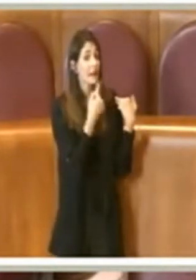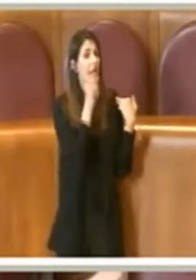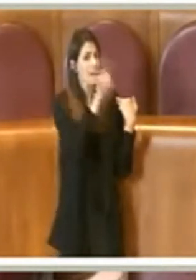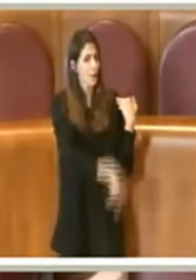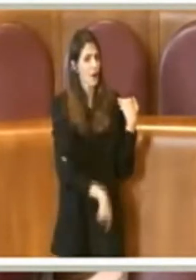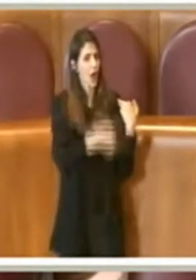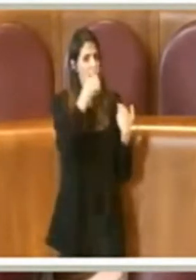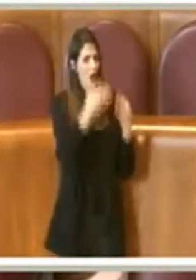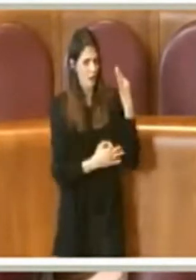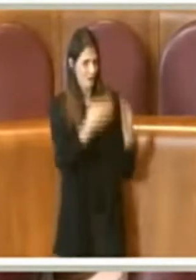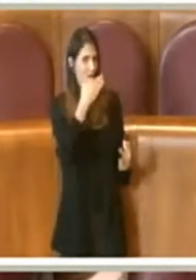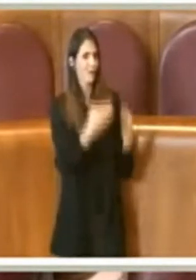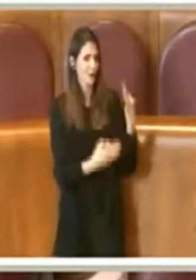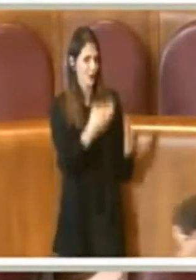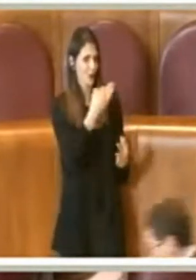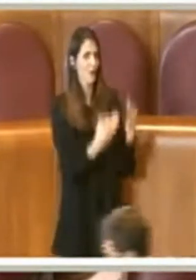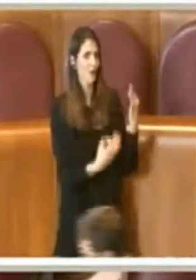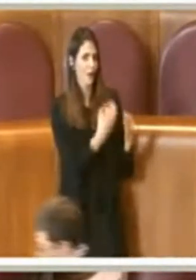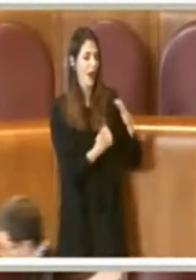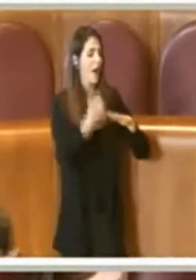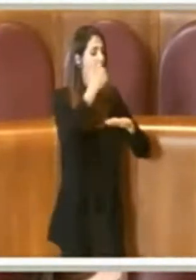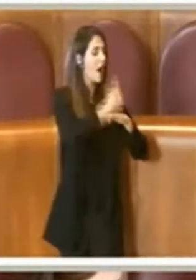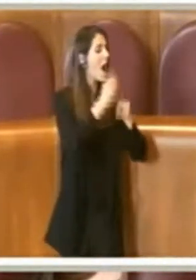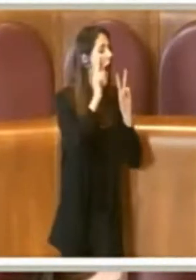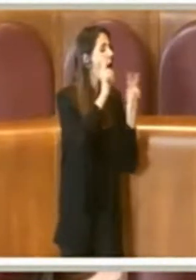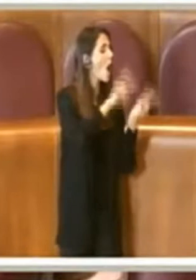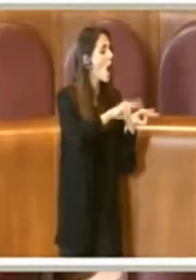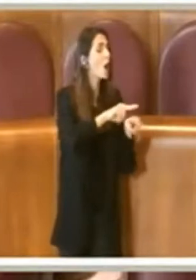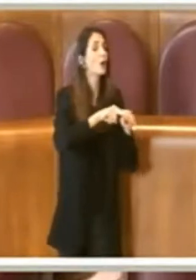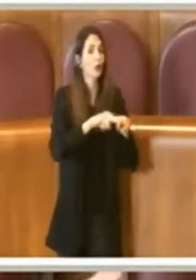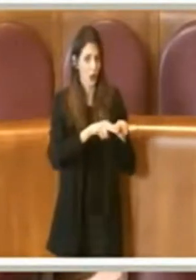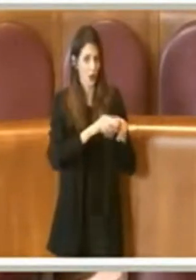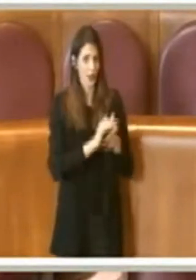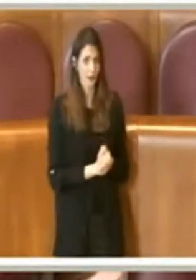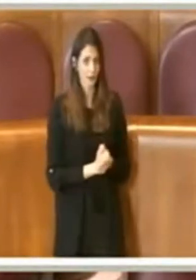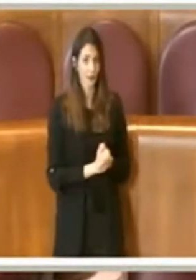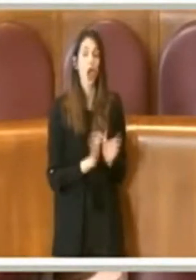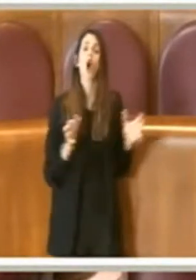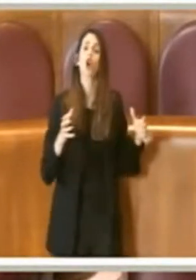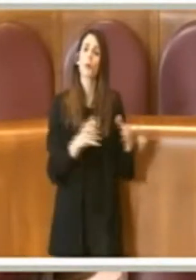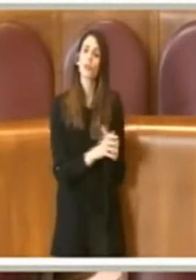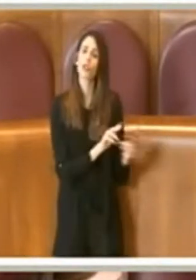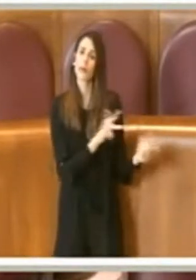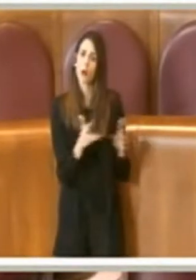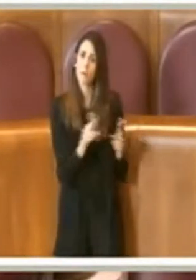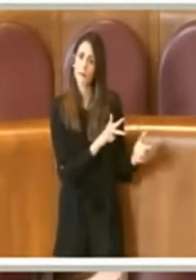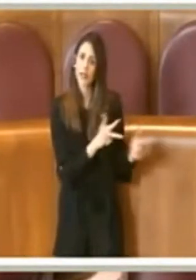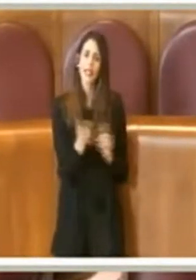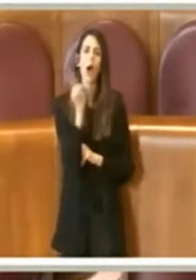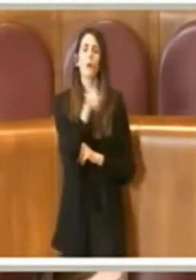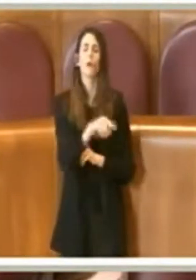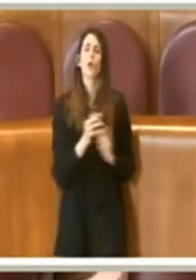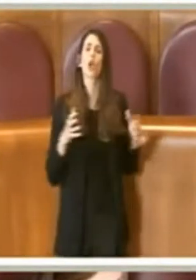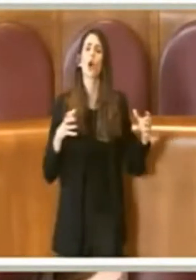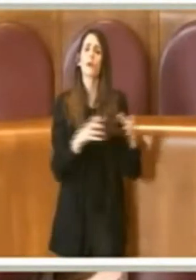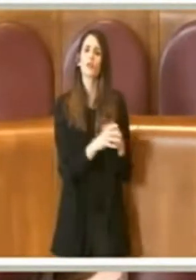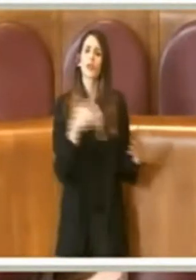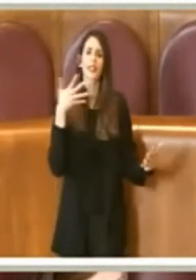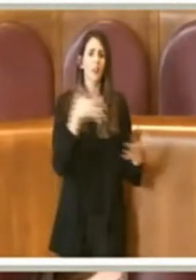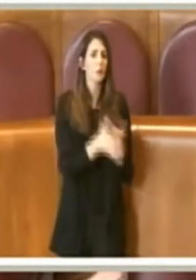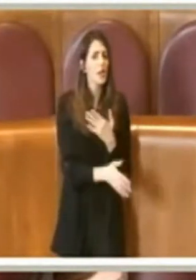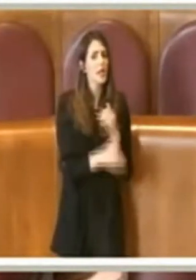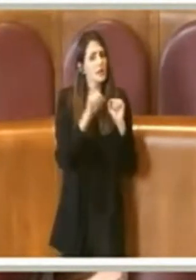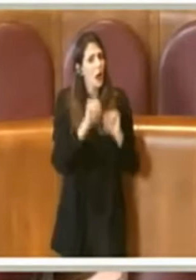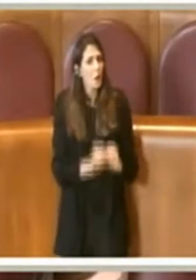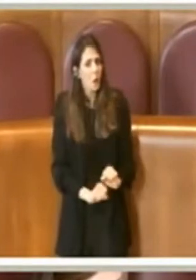non ci sia il segreto istruttorio, la Commissione Mobilità e, se lo riterrà, anche la Commissione Trasparenza potrà indagare